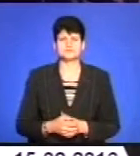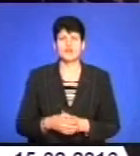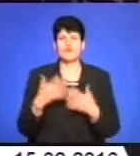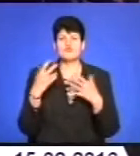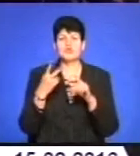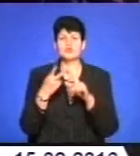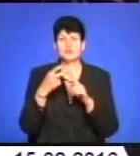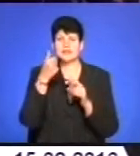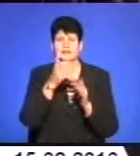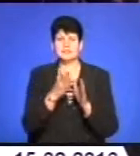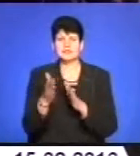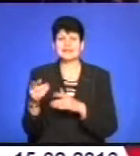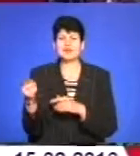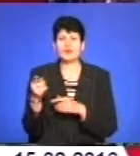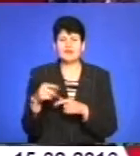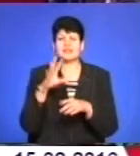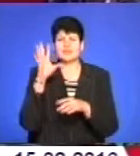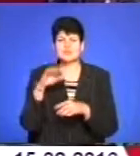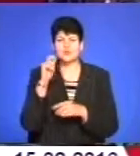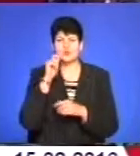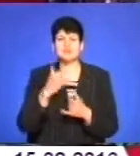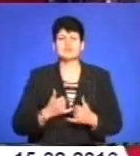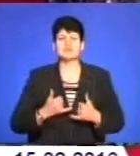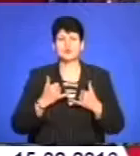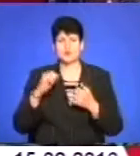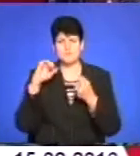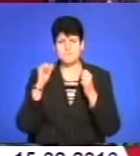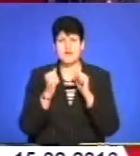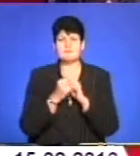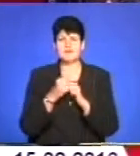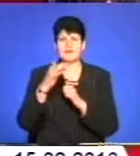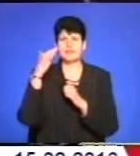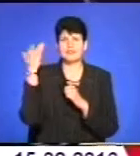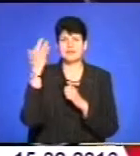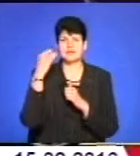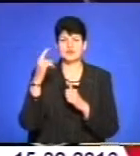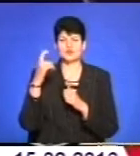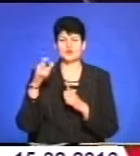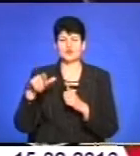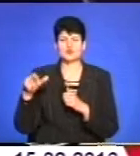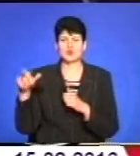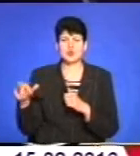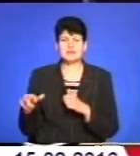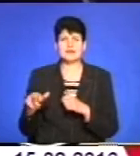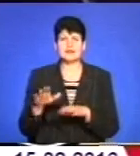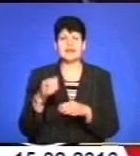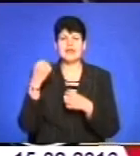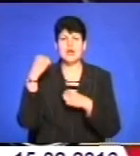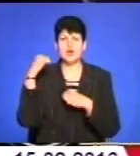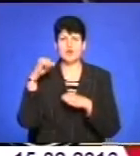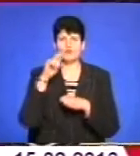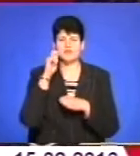другий рік поспіль тернополяни, як і вся Україна, вшановують пам'ять Небесної Сотні та героїв українсько-російської